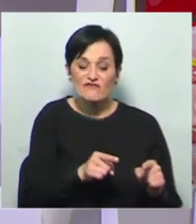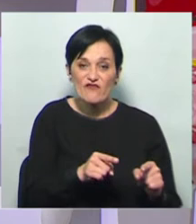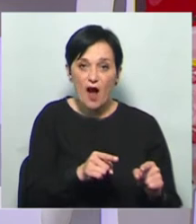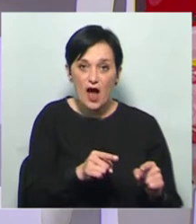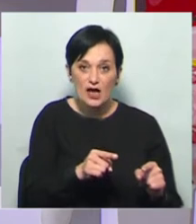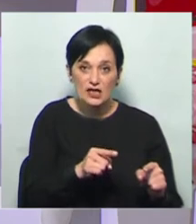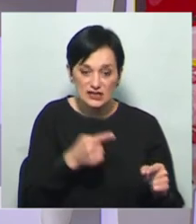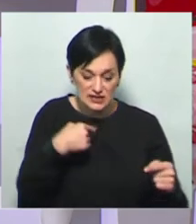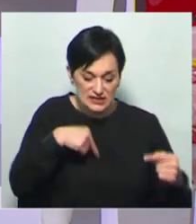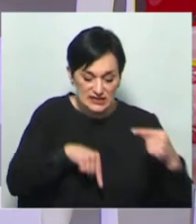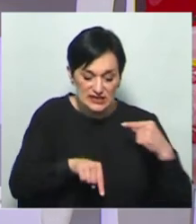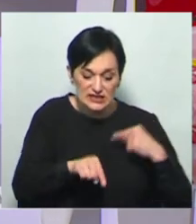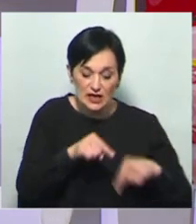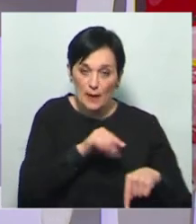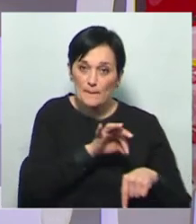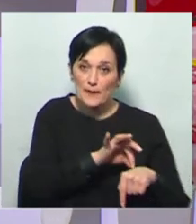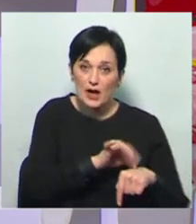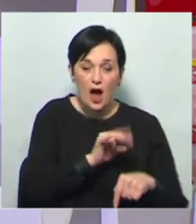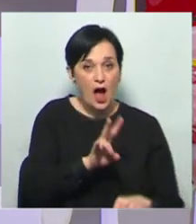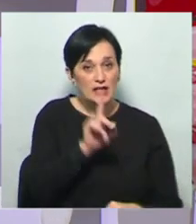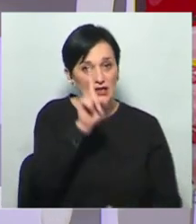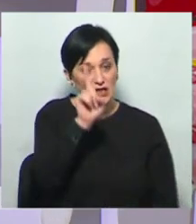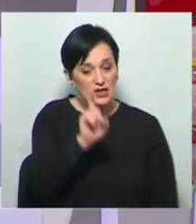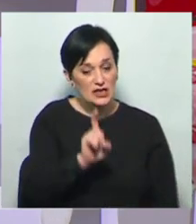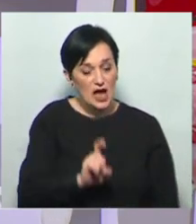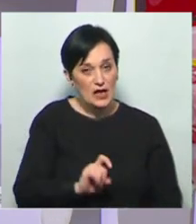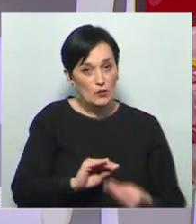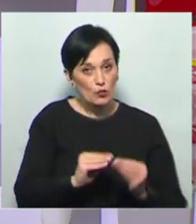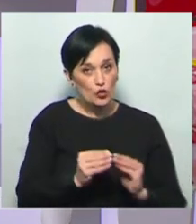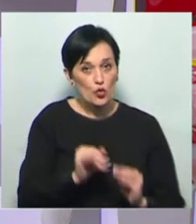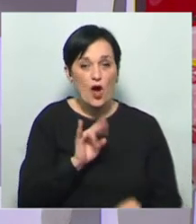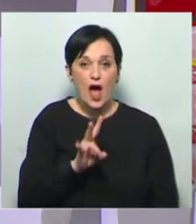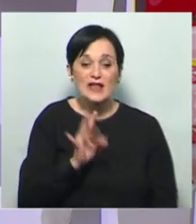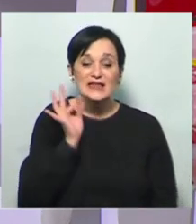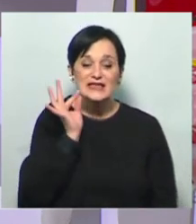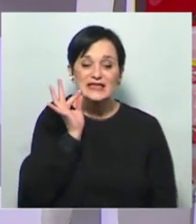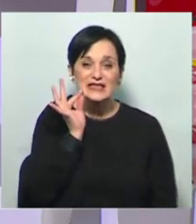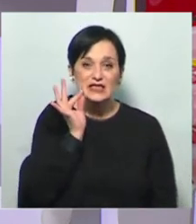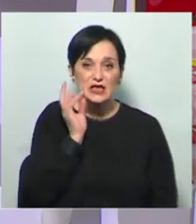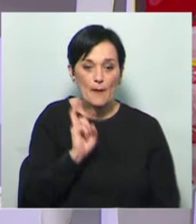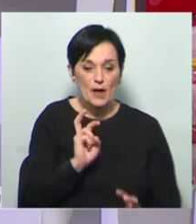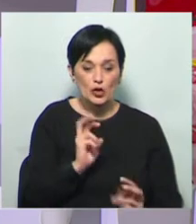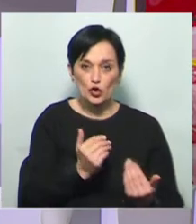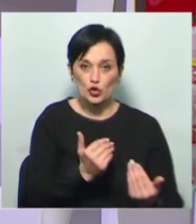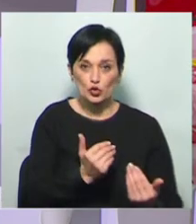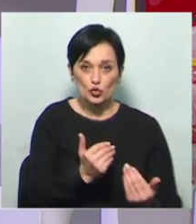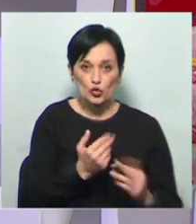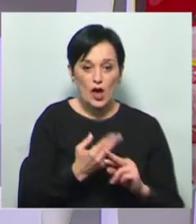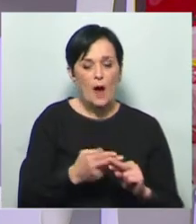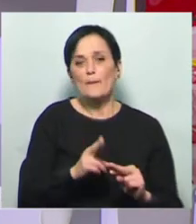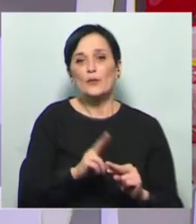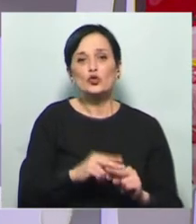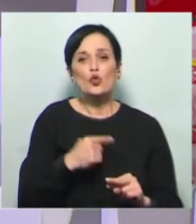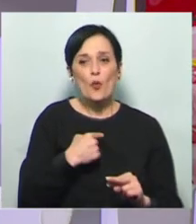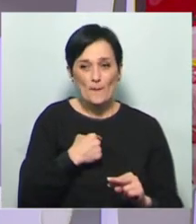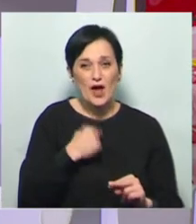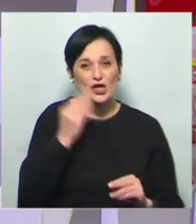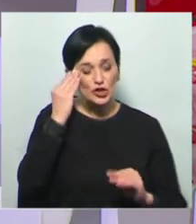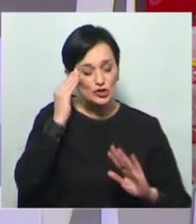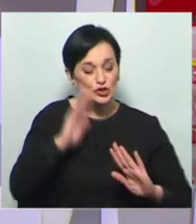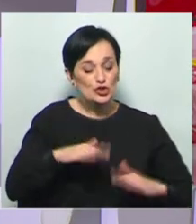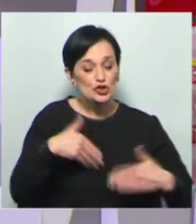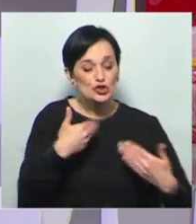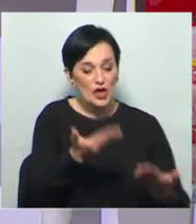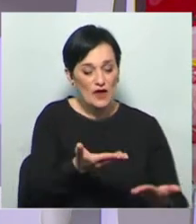სისტემის პათოლოგიით ეს არის ან ხერხემლის პრობლემის მაჩვენებელი ან დიაბეტური ნეიროპათია. ამიტომ მე მაის რჩევის სახით